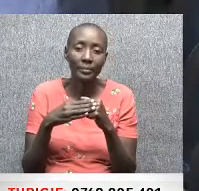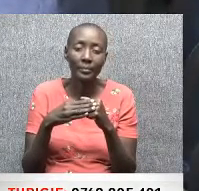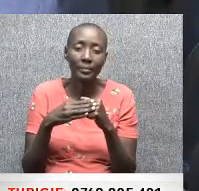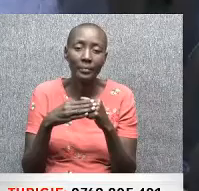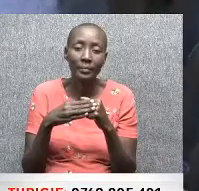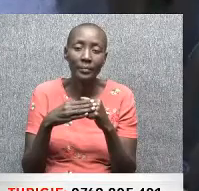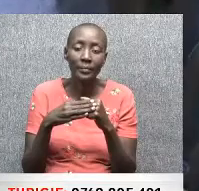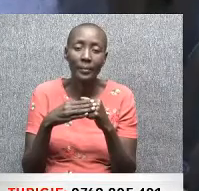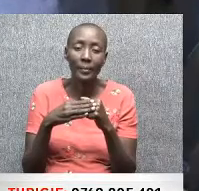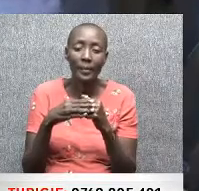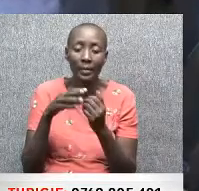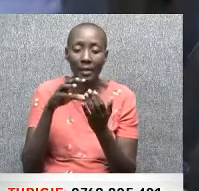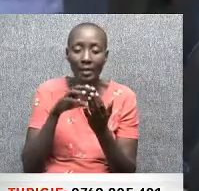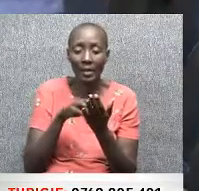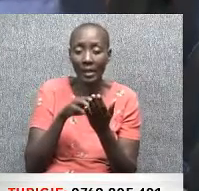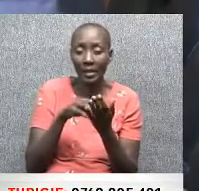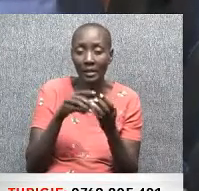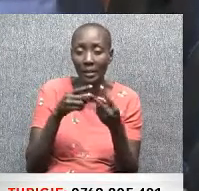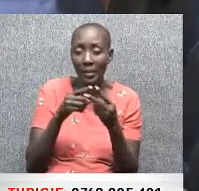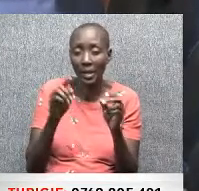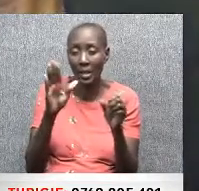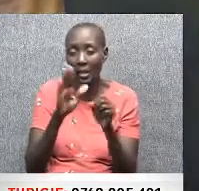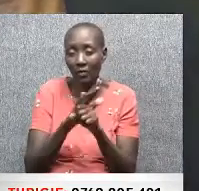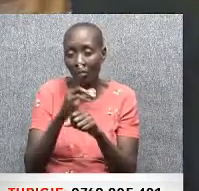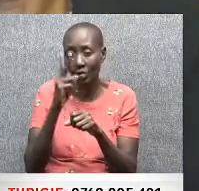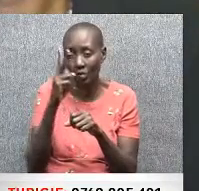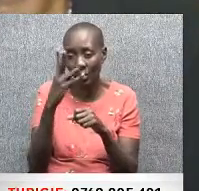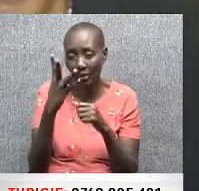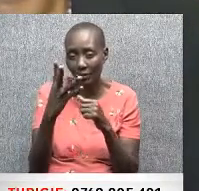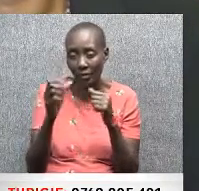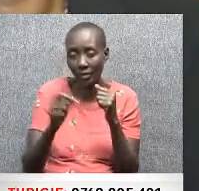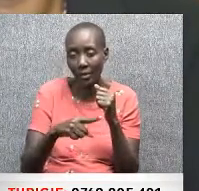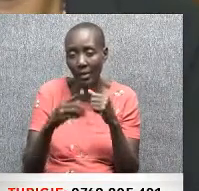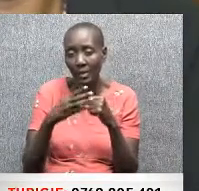be? Pre-trial will be 24th of September.